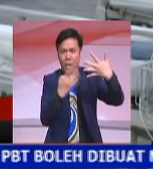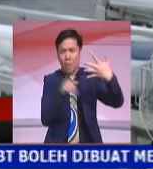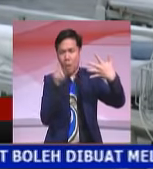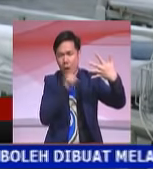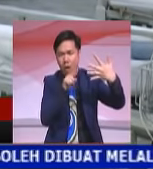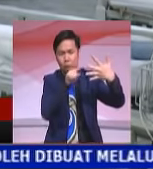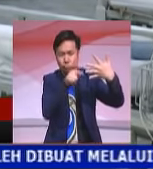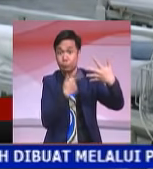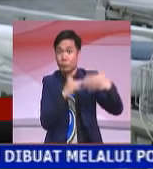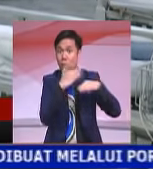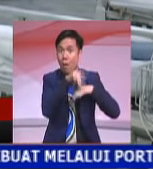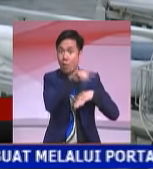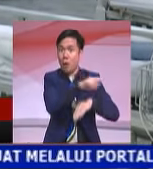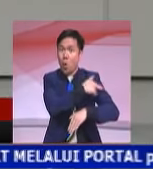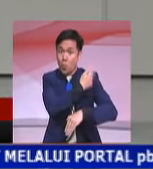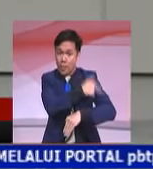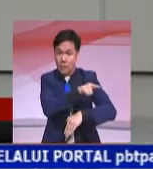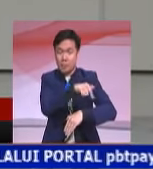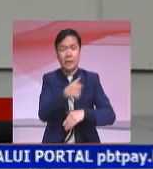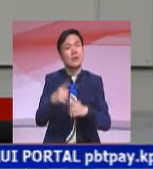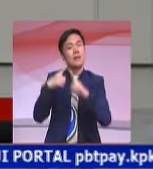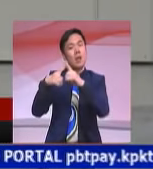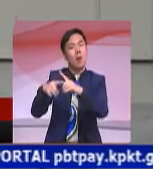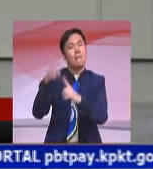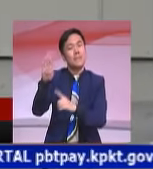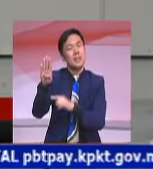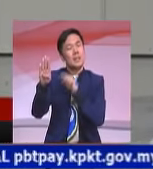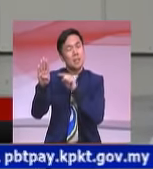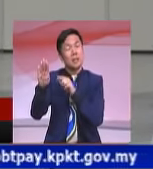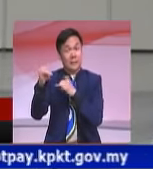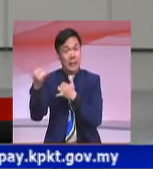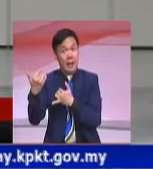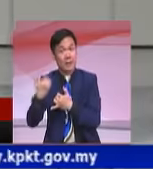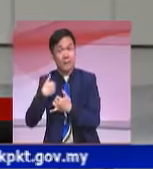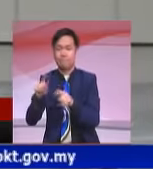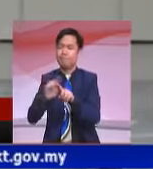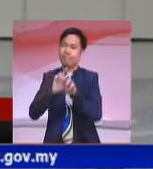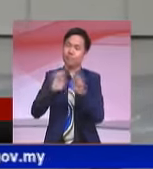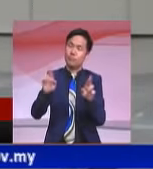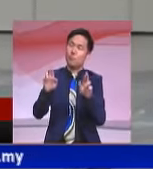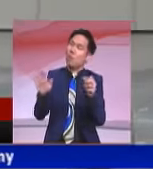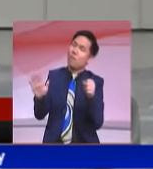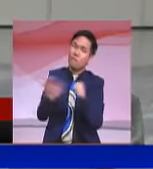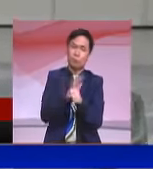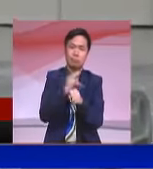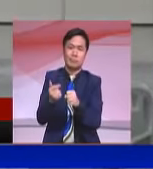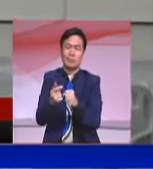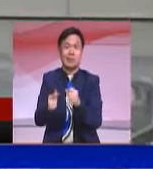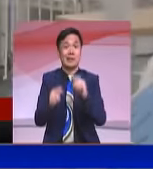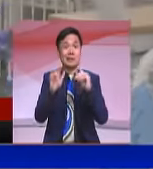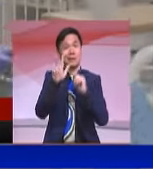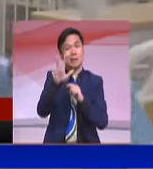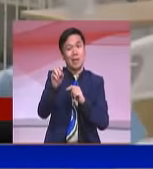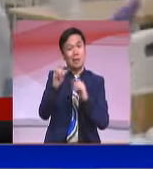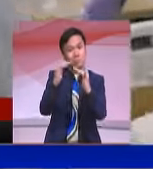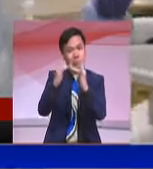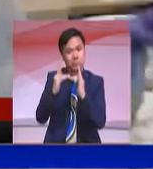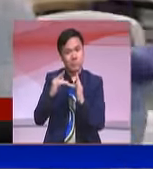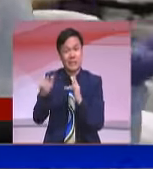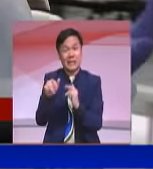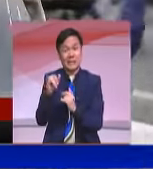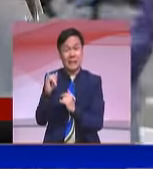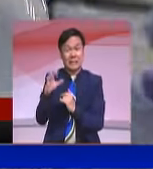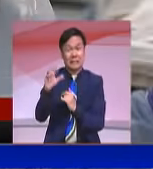5. Terletak di Dewan B, hospital ini menyediakan fasiliti lengkap dengan menempatkan 30 katil pesakit